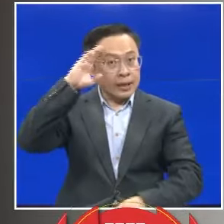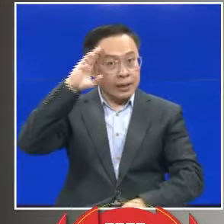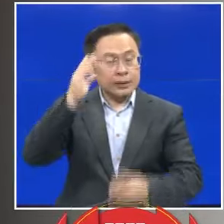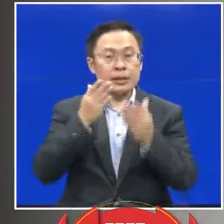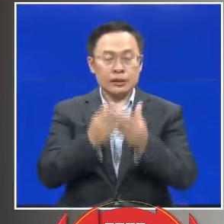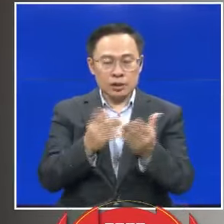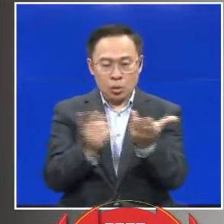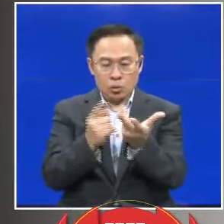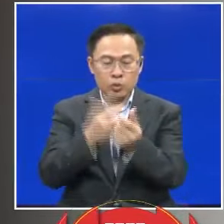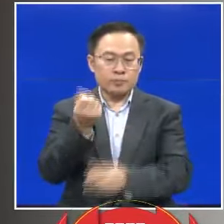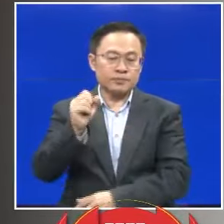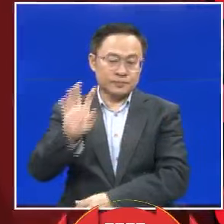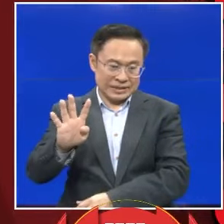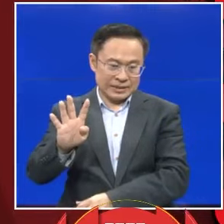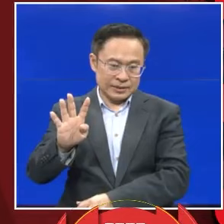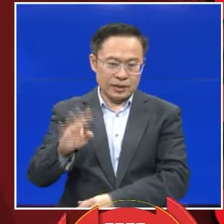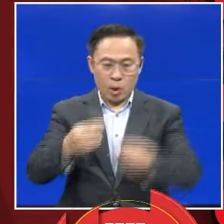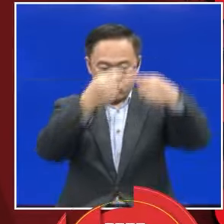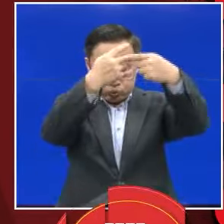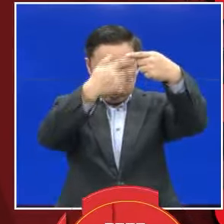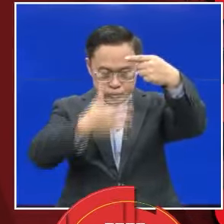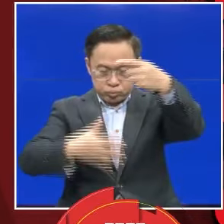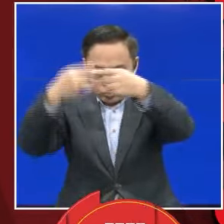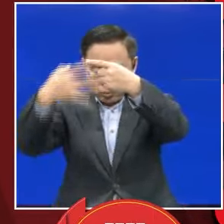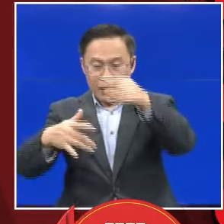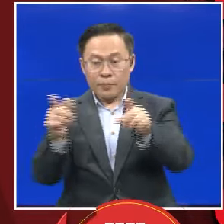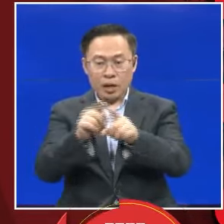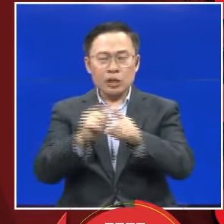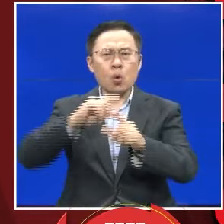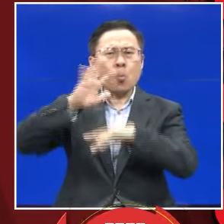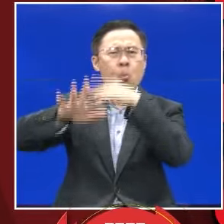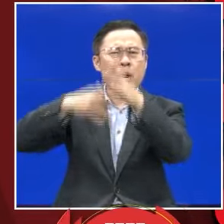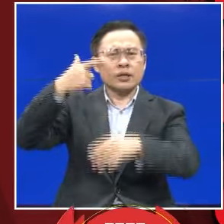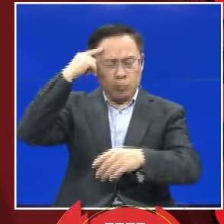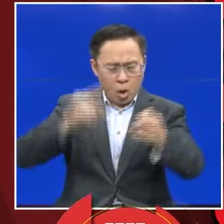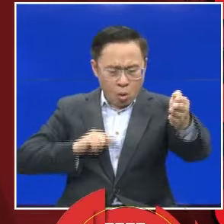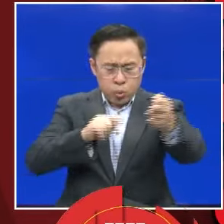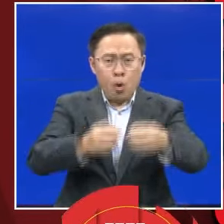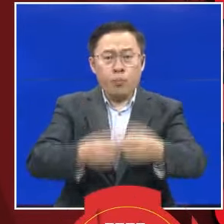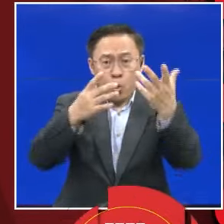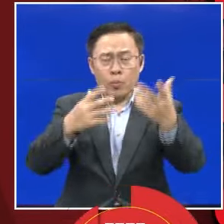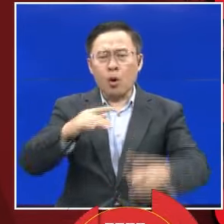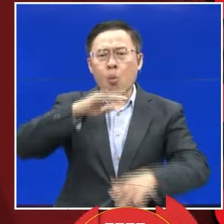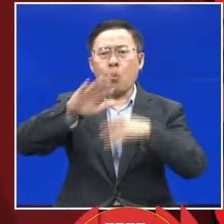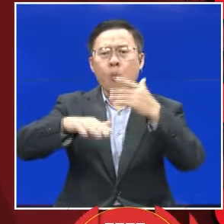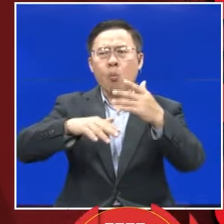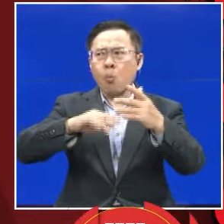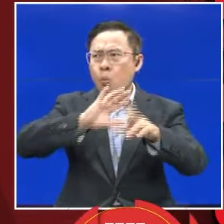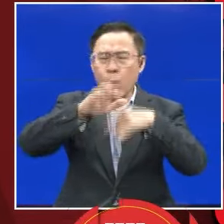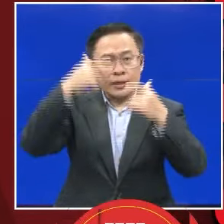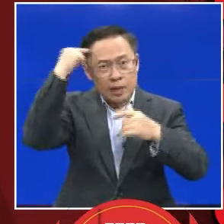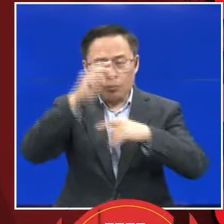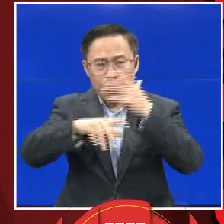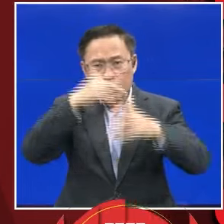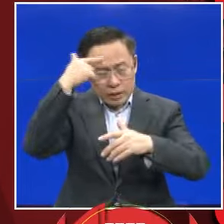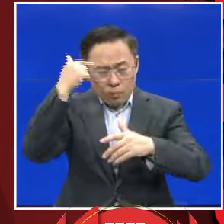จะมีขึ้นชื่อปรากฏเดี๋ยวผู้ชมดูนะส่วนใหญ่อาการก็คือเหมือนเป็นการสูดสำลักควันไฟอะค่ะแล้วก็มีแผลเกิดขึ้นมีอาการ